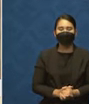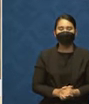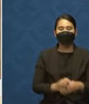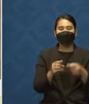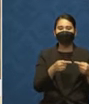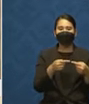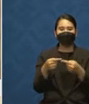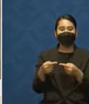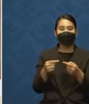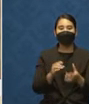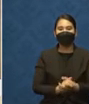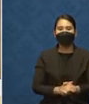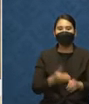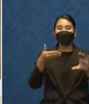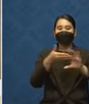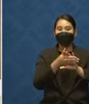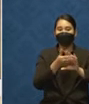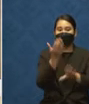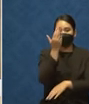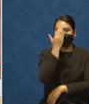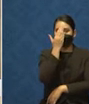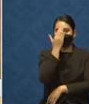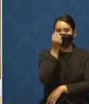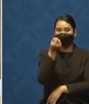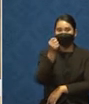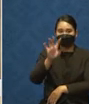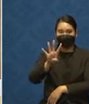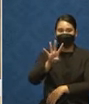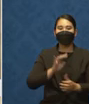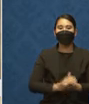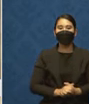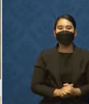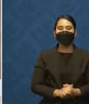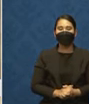ครับสไลด์ที่14ครับ